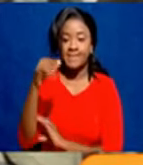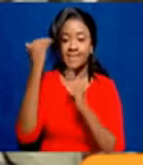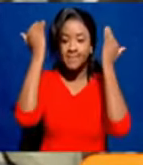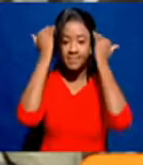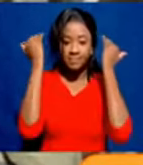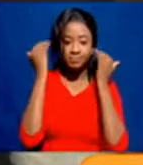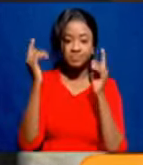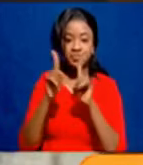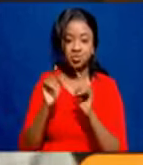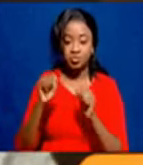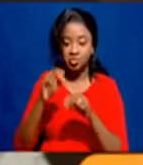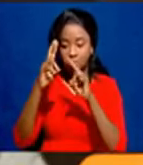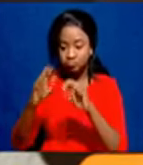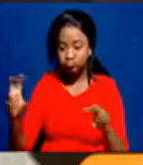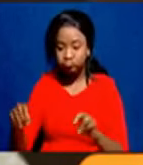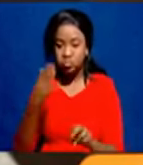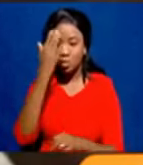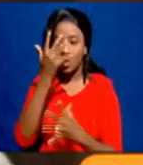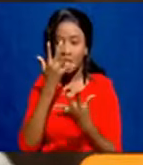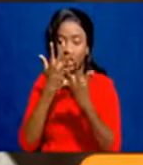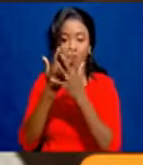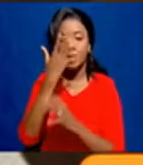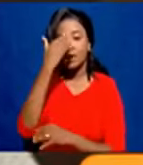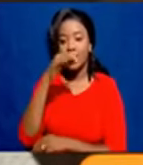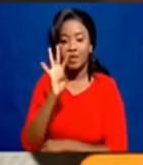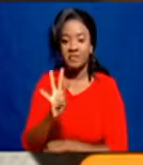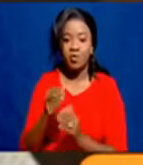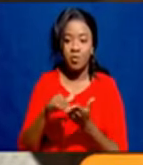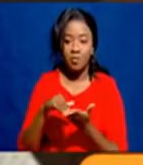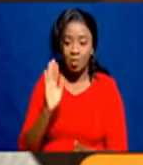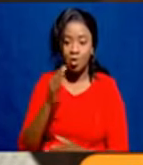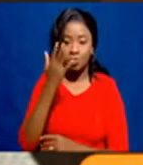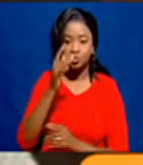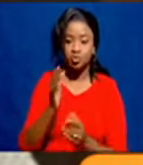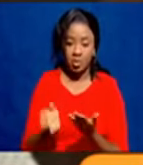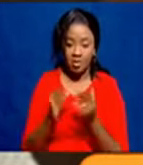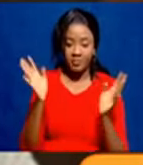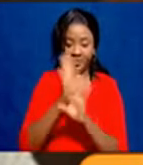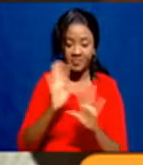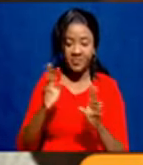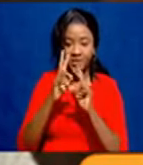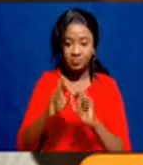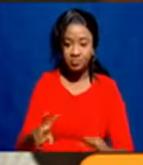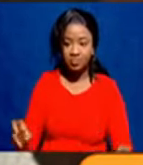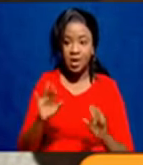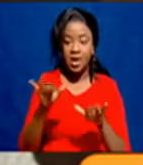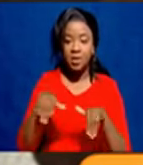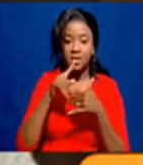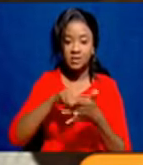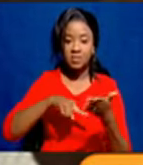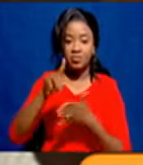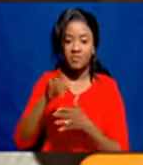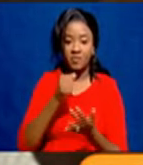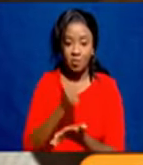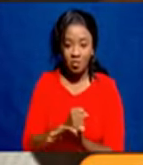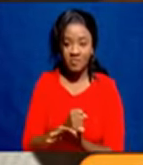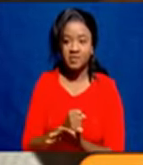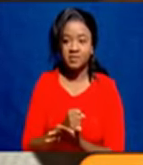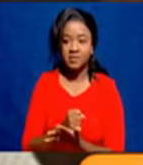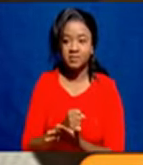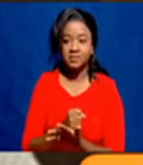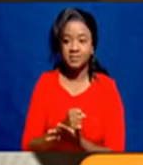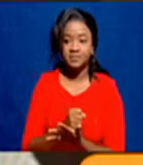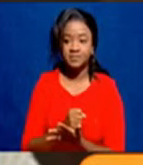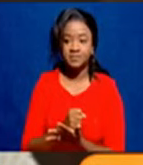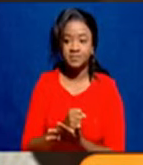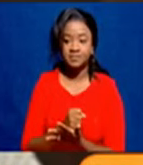maafisa wa uchunguzi wa kumzuilia kwa siku nne zaidi ili kukamilisha uchunguzi na kusubiri idhini kutoka kwa ofisi ya mkurugenzi wa